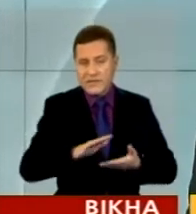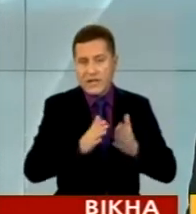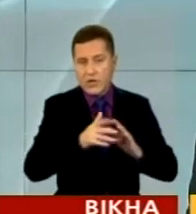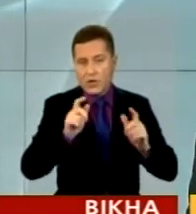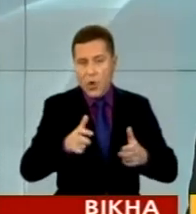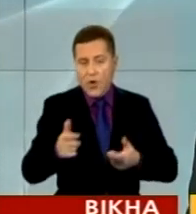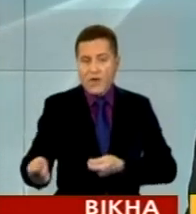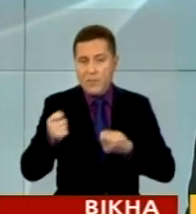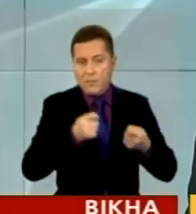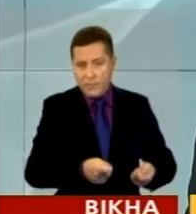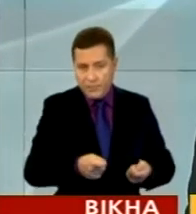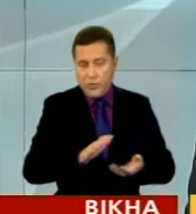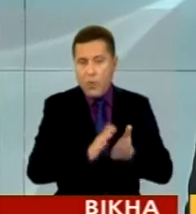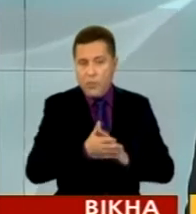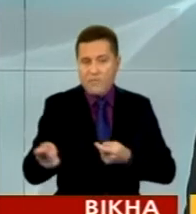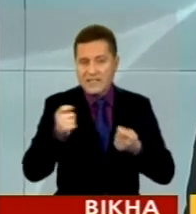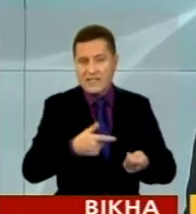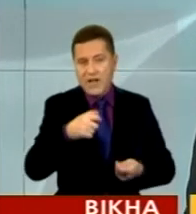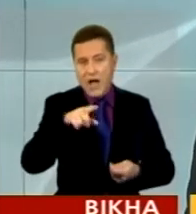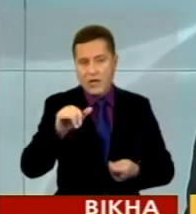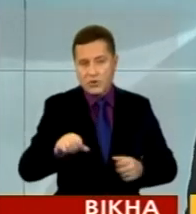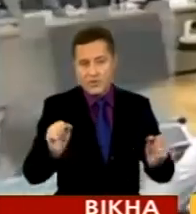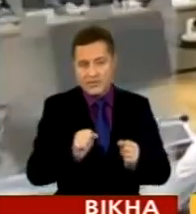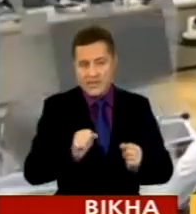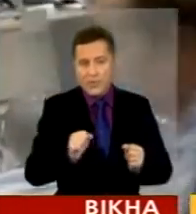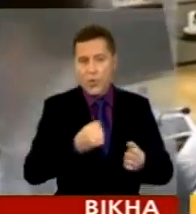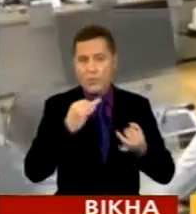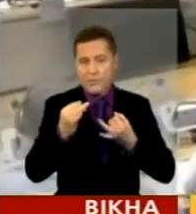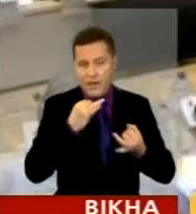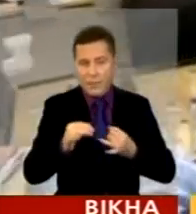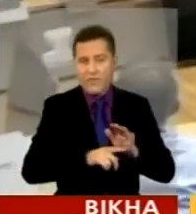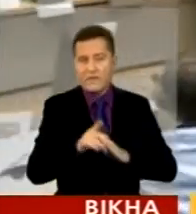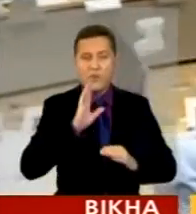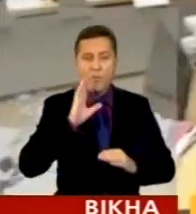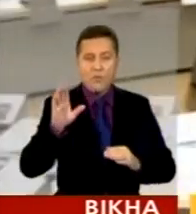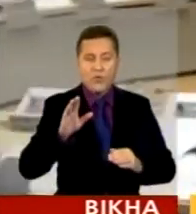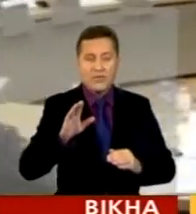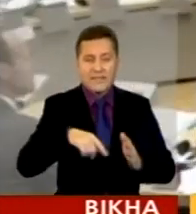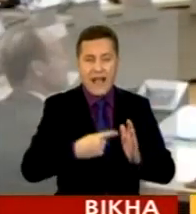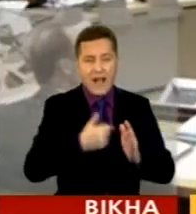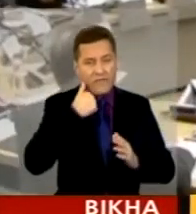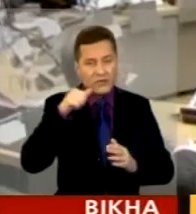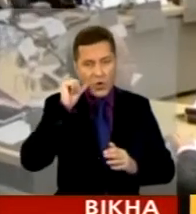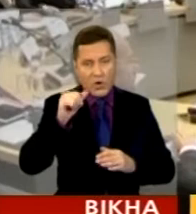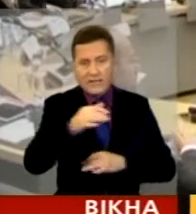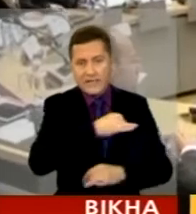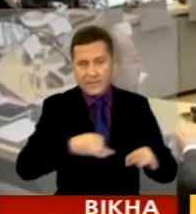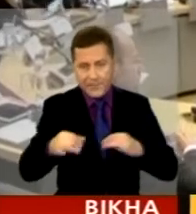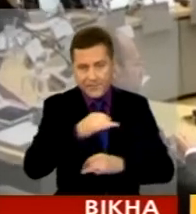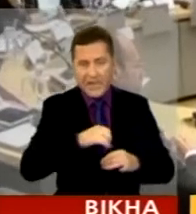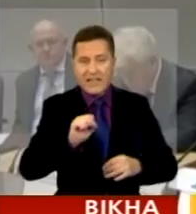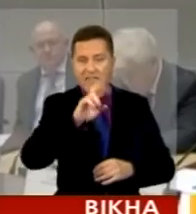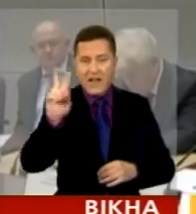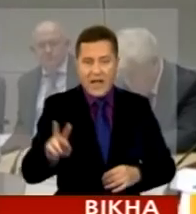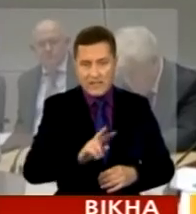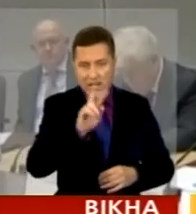умови постачання палива взимку. Перемови розпочалися у Брюсселі ще вчора. За столом переговорів сторони провели майже